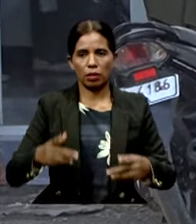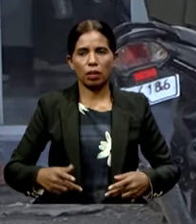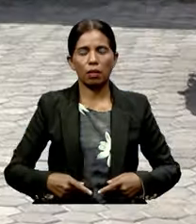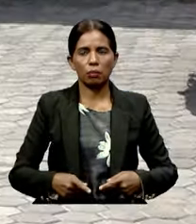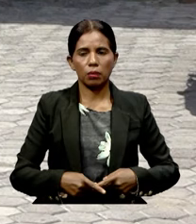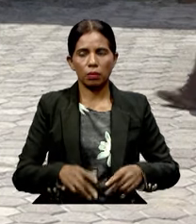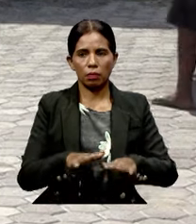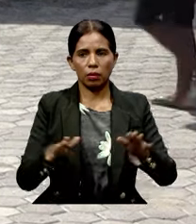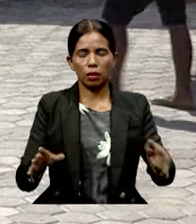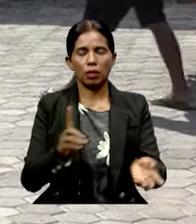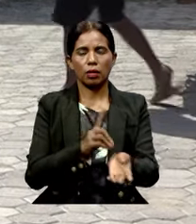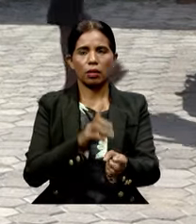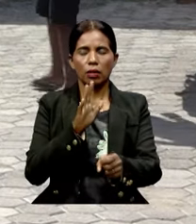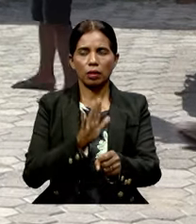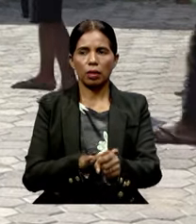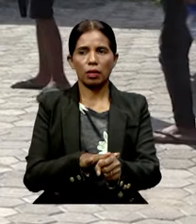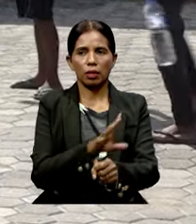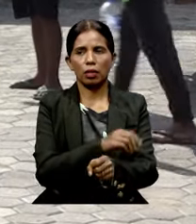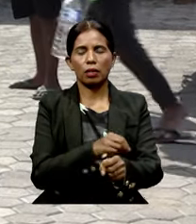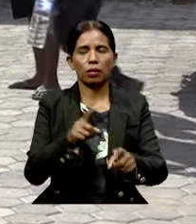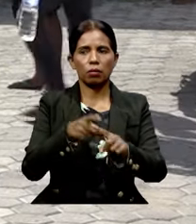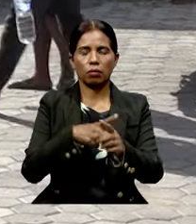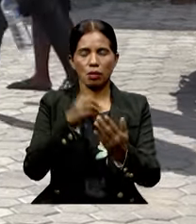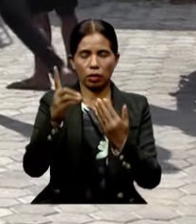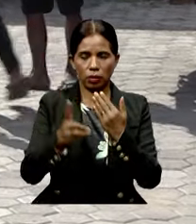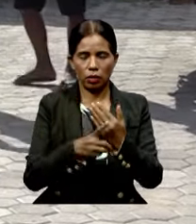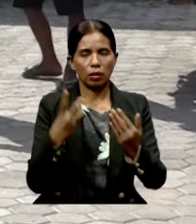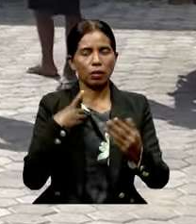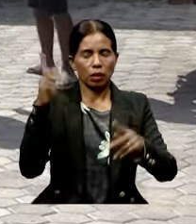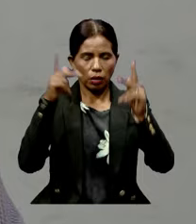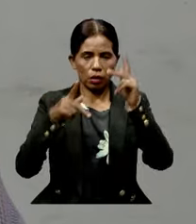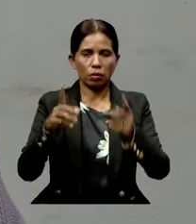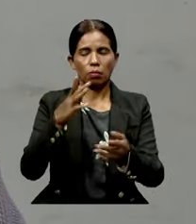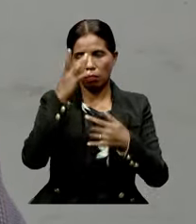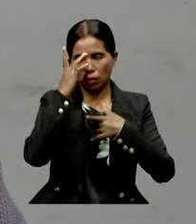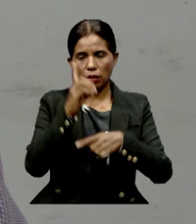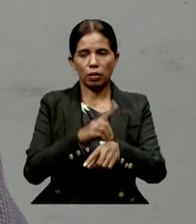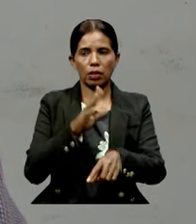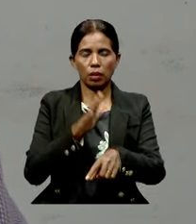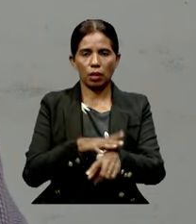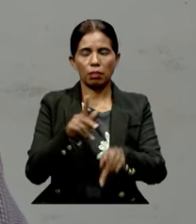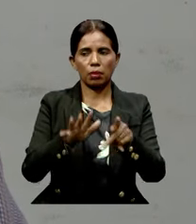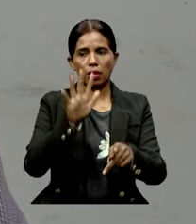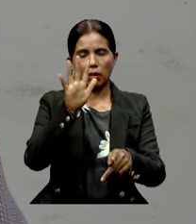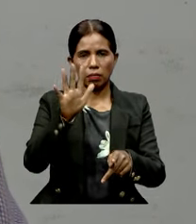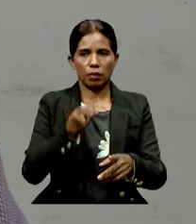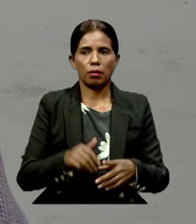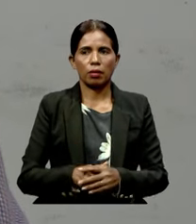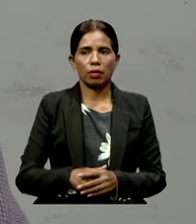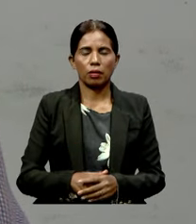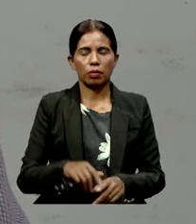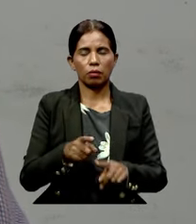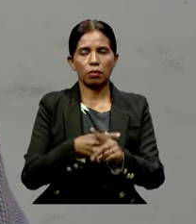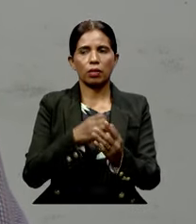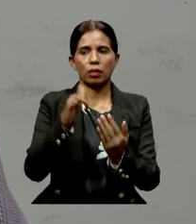sira dengi musa kontese di fulan Desember lara itu kasu dengi lima mana yang lima detekta ba dengi ya Januari